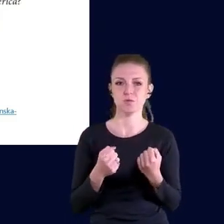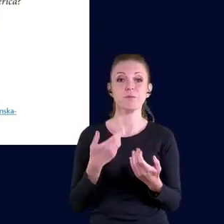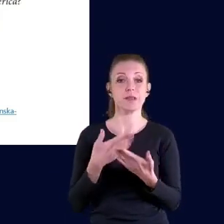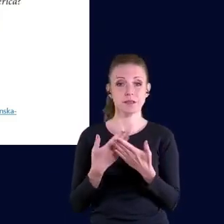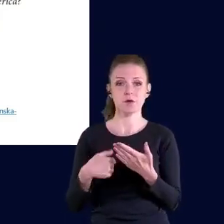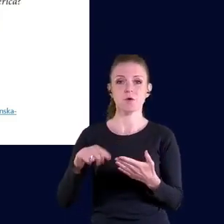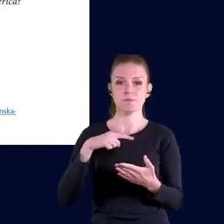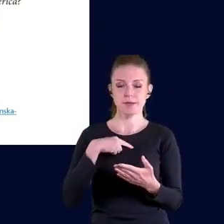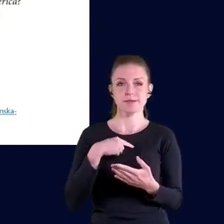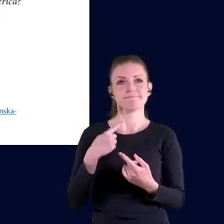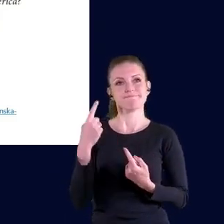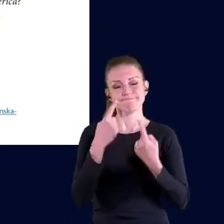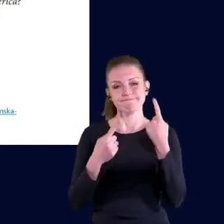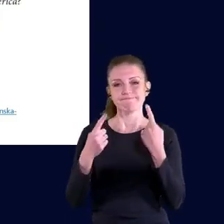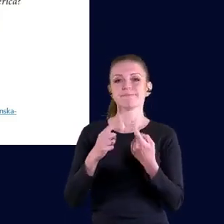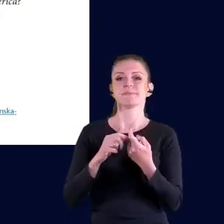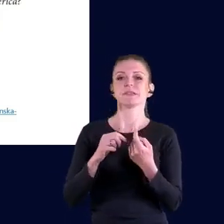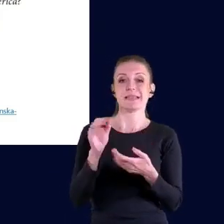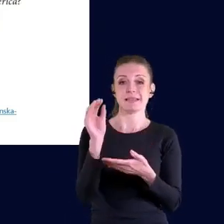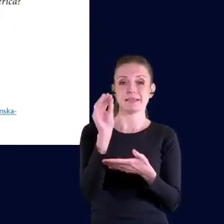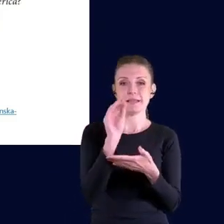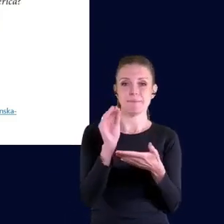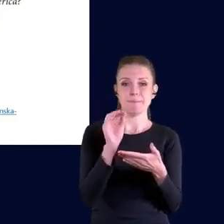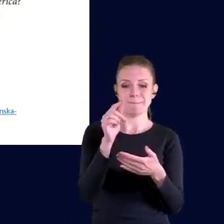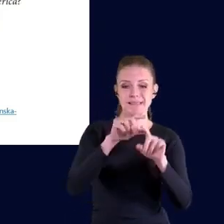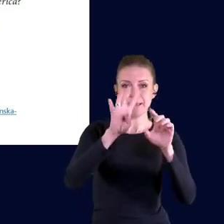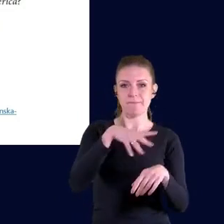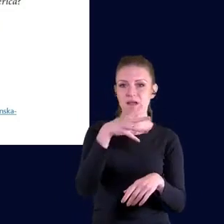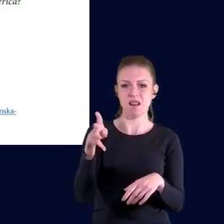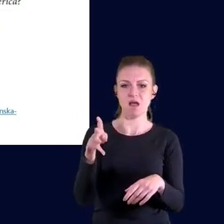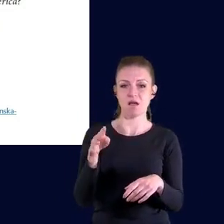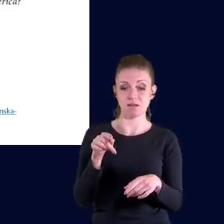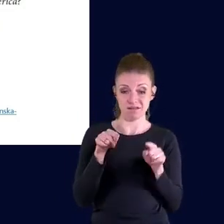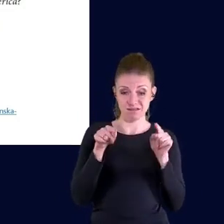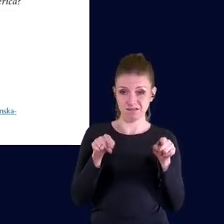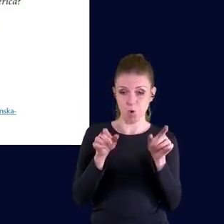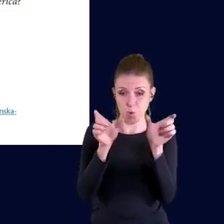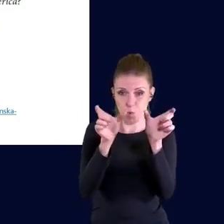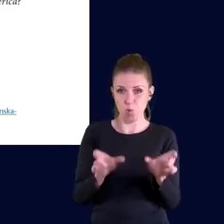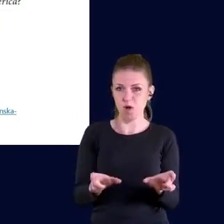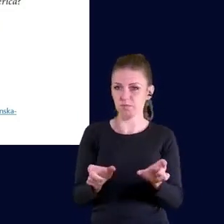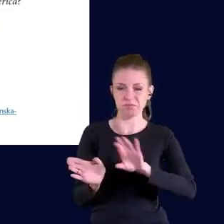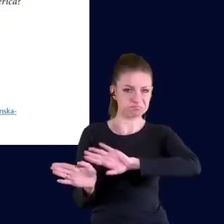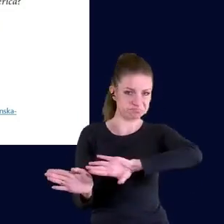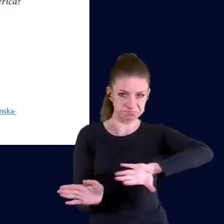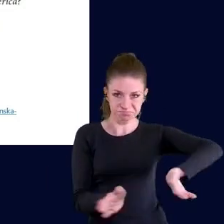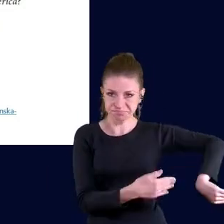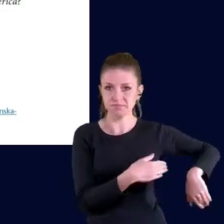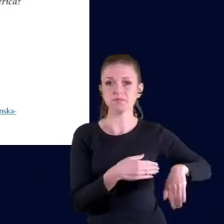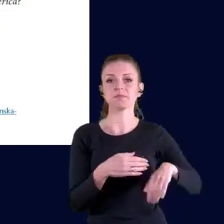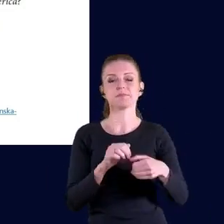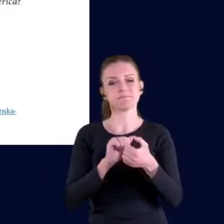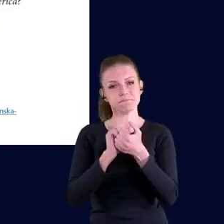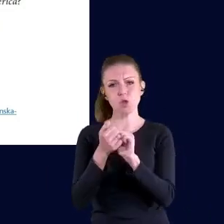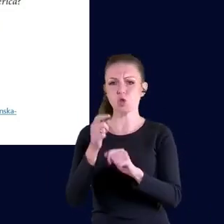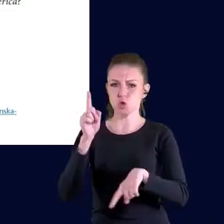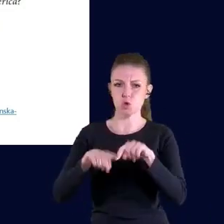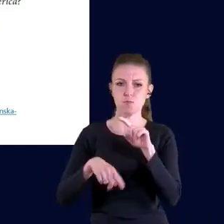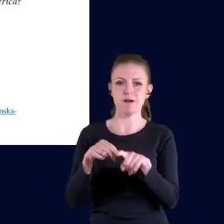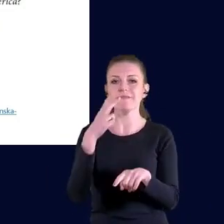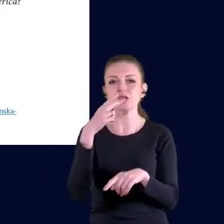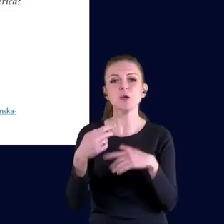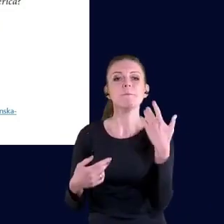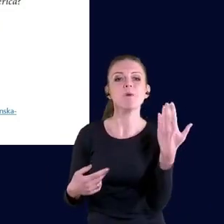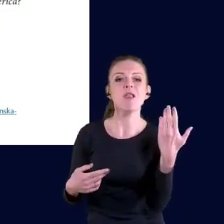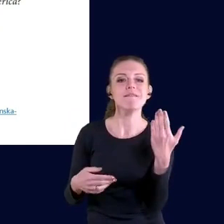tabelę w adaptacji rozpisywał liśmy to znaczy zrezygnowaliśmy z tego układu tabelarycznego po lewej stronie